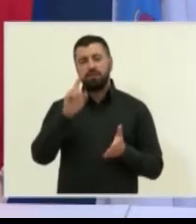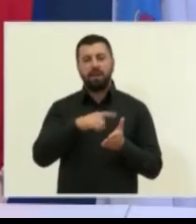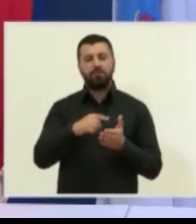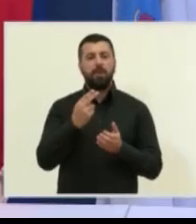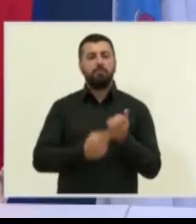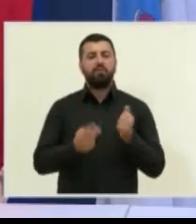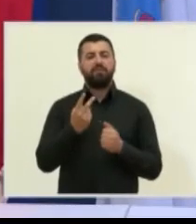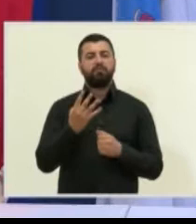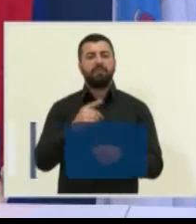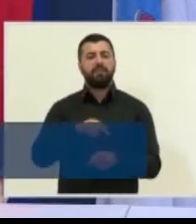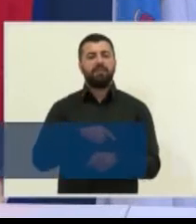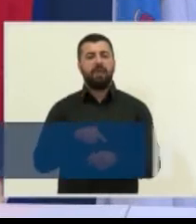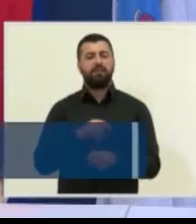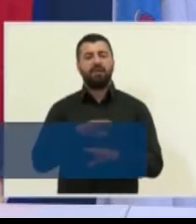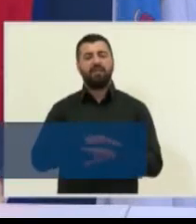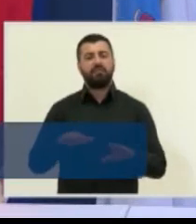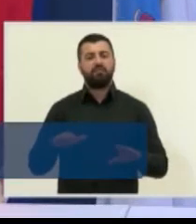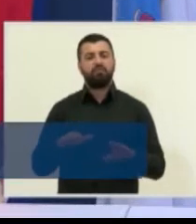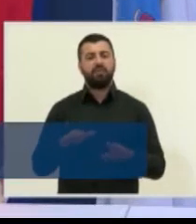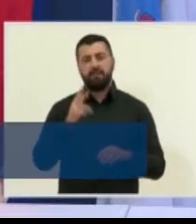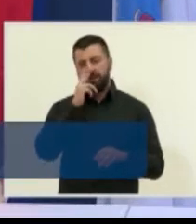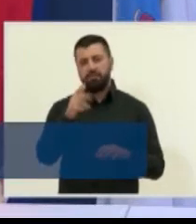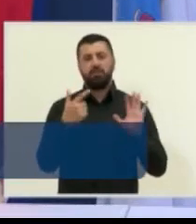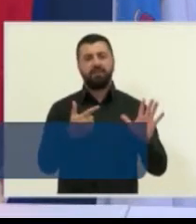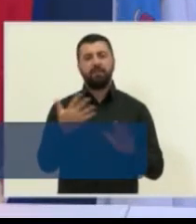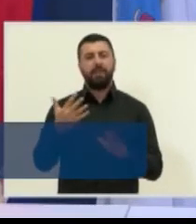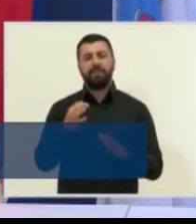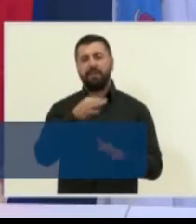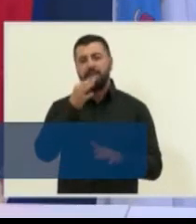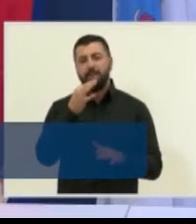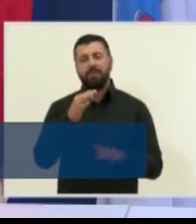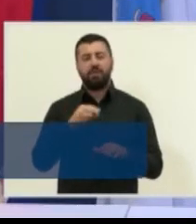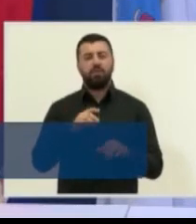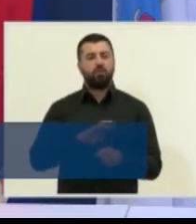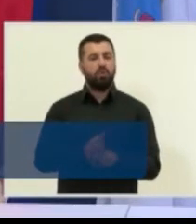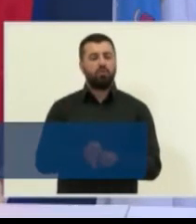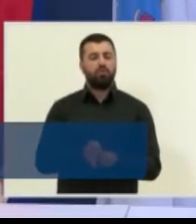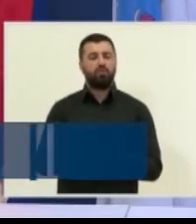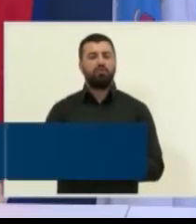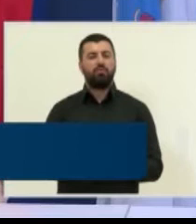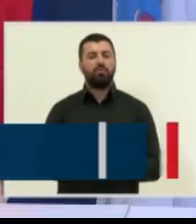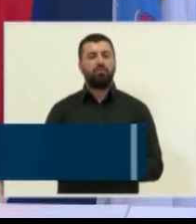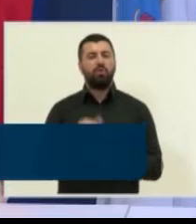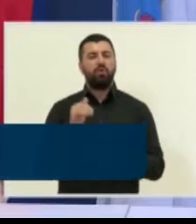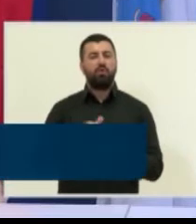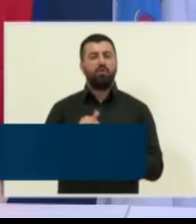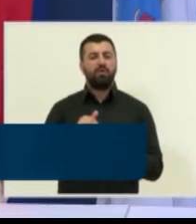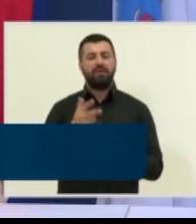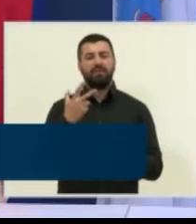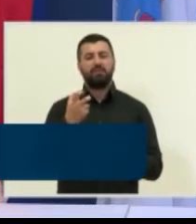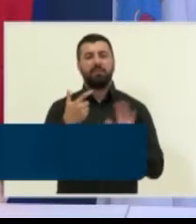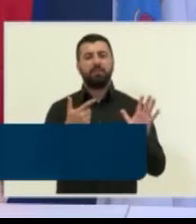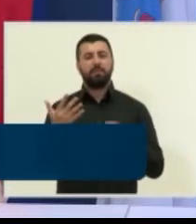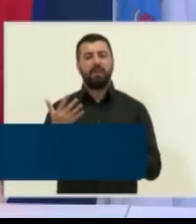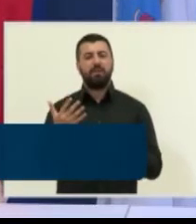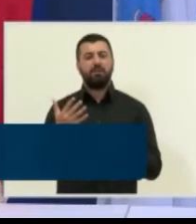u posljednja 24 sata završile 375 analiza na novi koronavirus. Među ovih